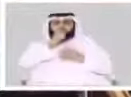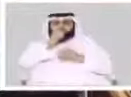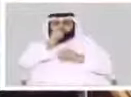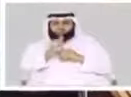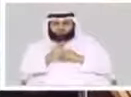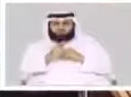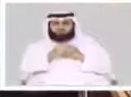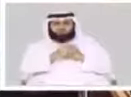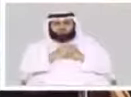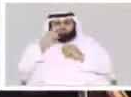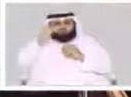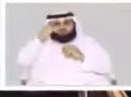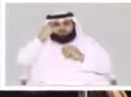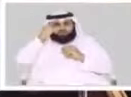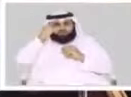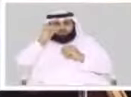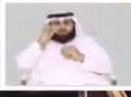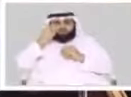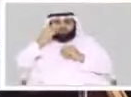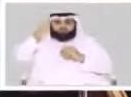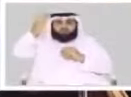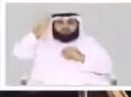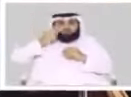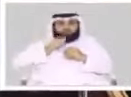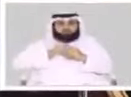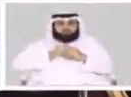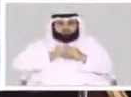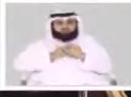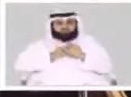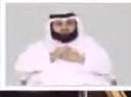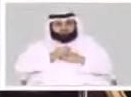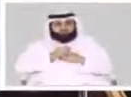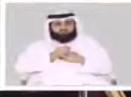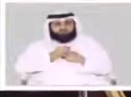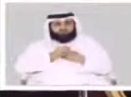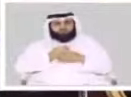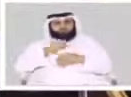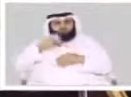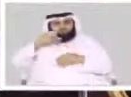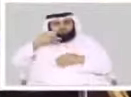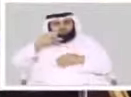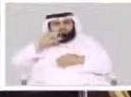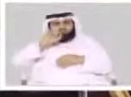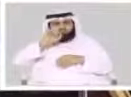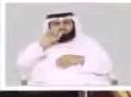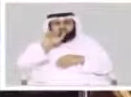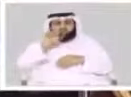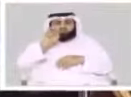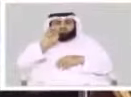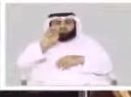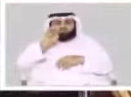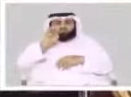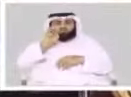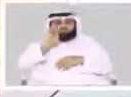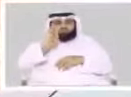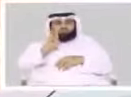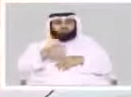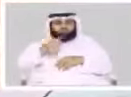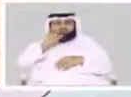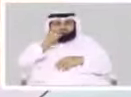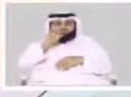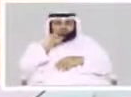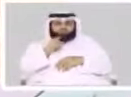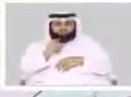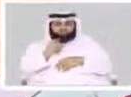وجل واذكروا نعمة الله عليكم وميثاقه الذي واثقكم به إذ